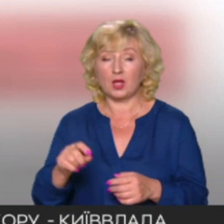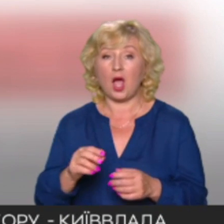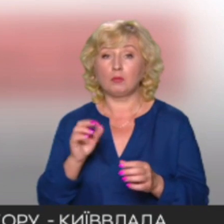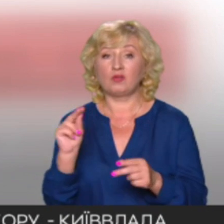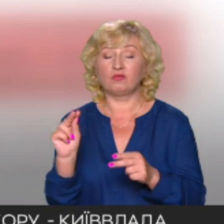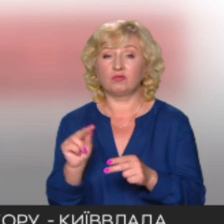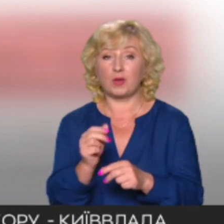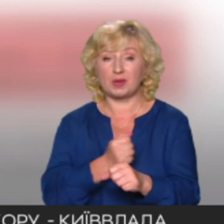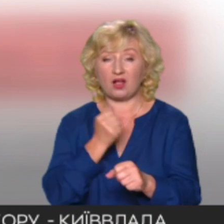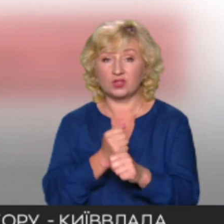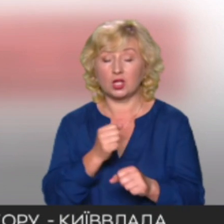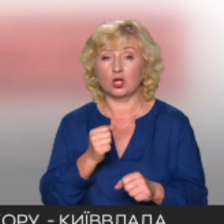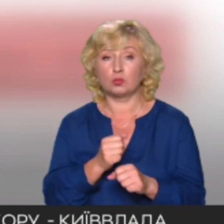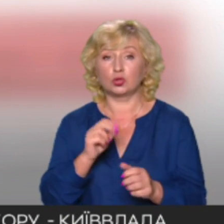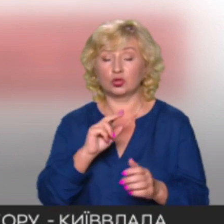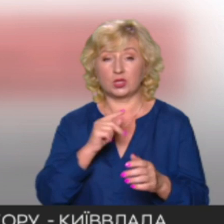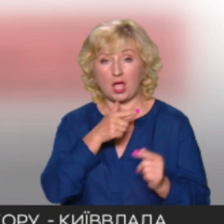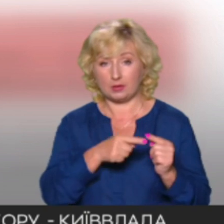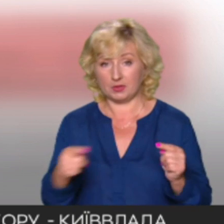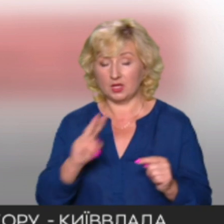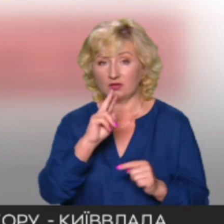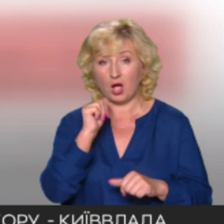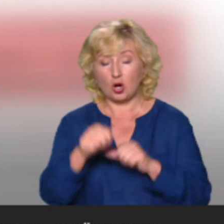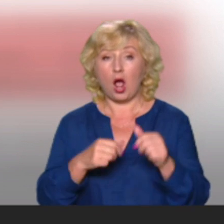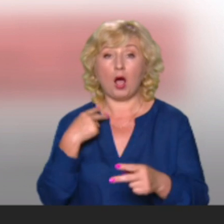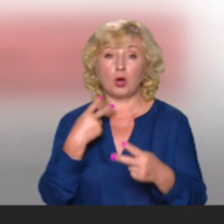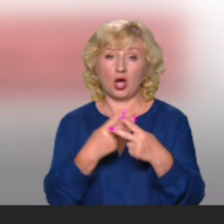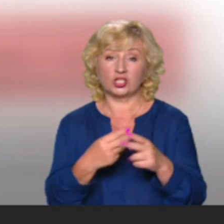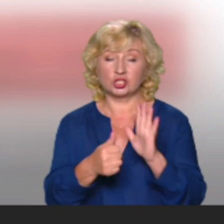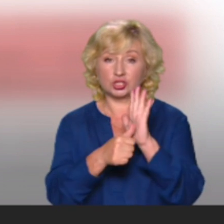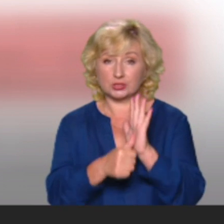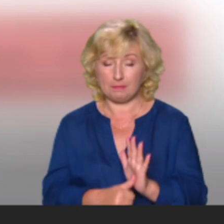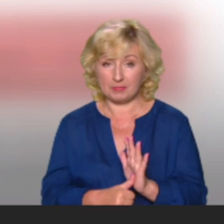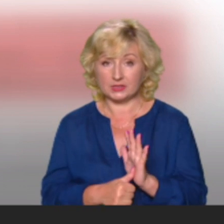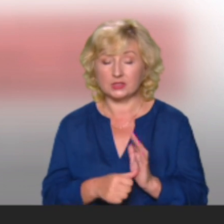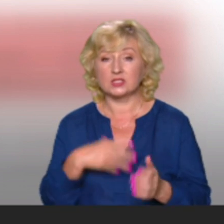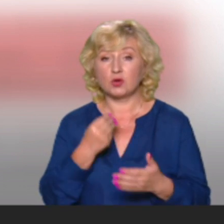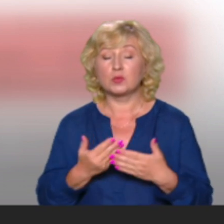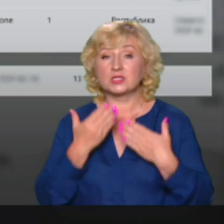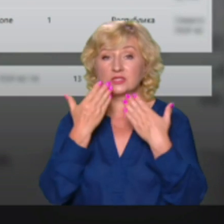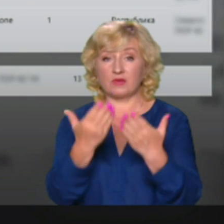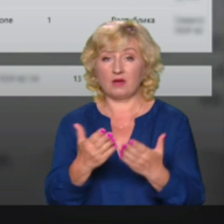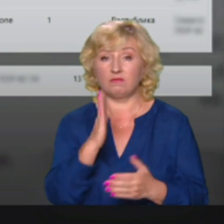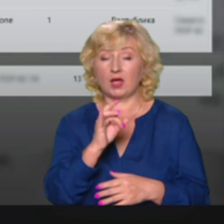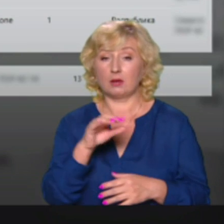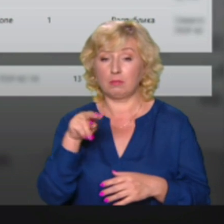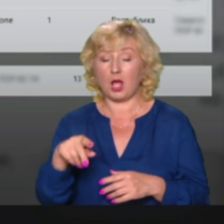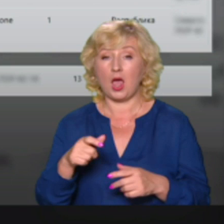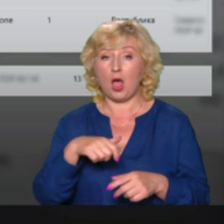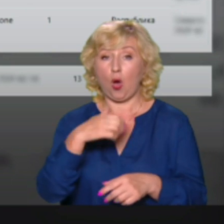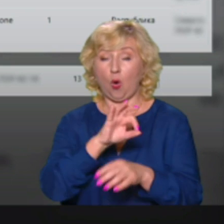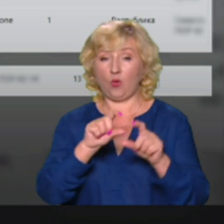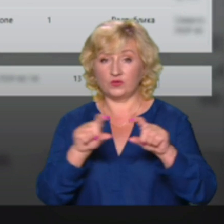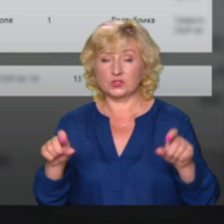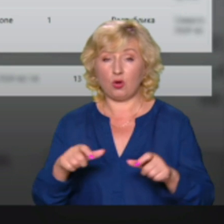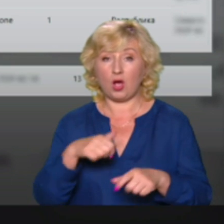роботи на термін до 2 років чи арешт на термін до 6 місяців. У своєму зверненні до ВРП та Офісу генпрокурора